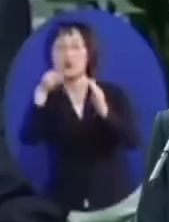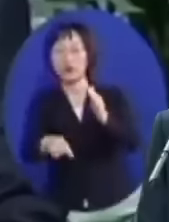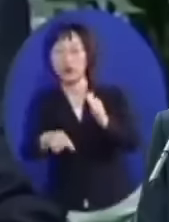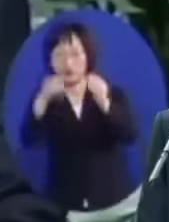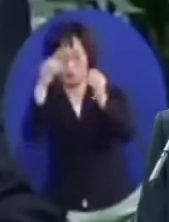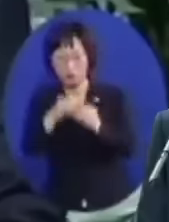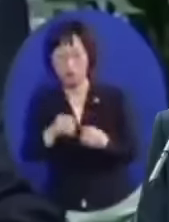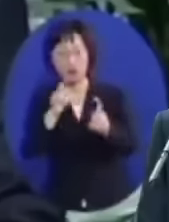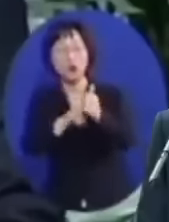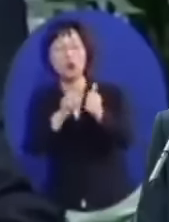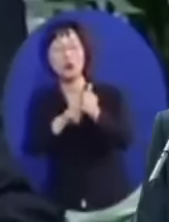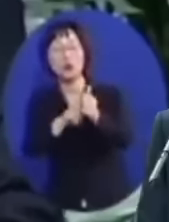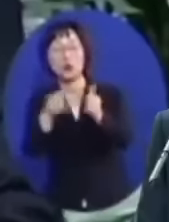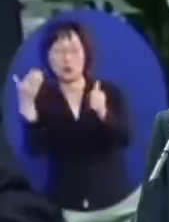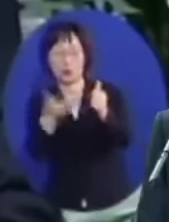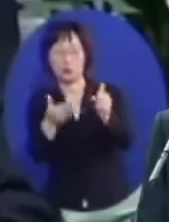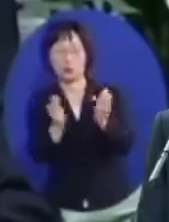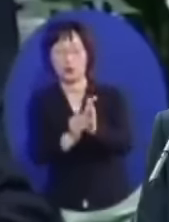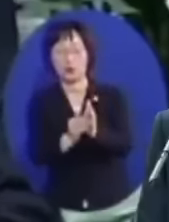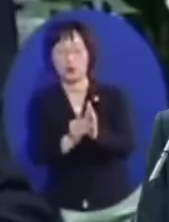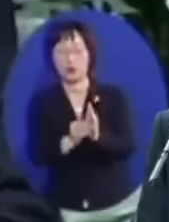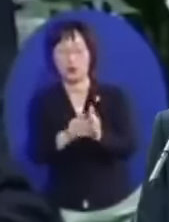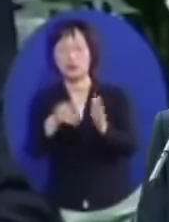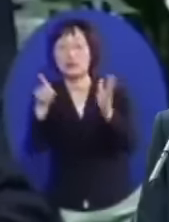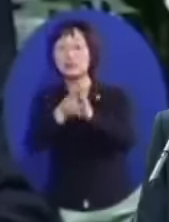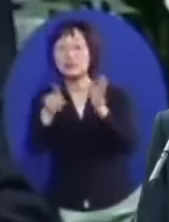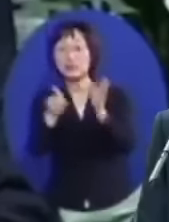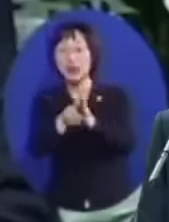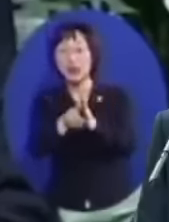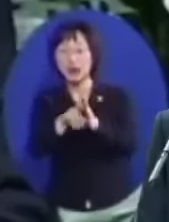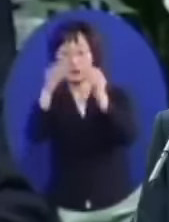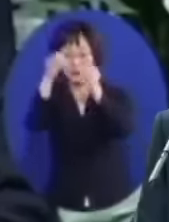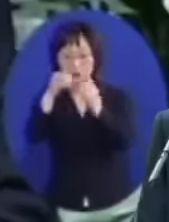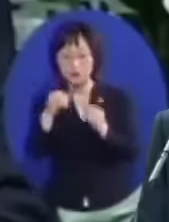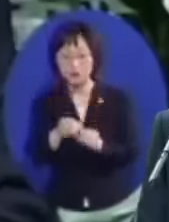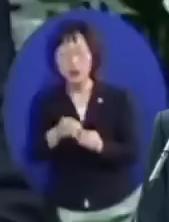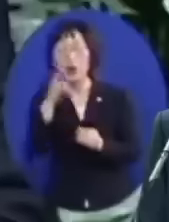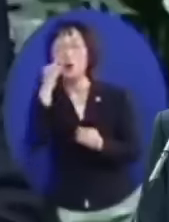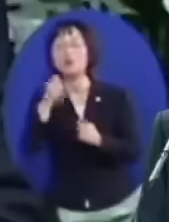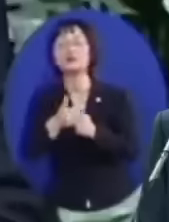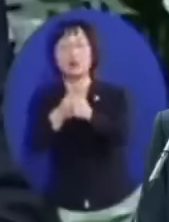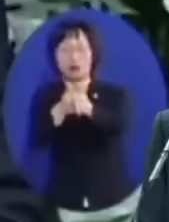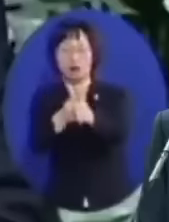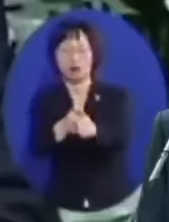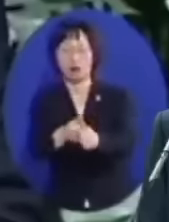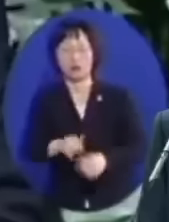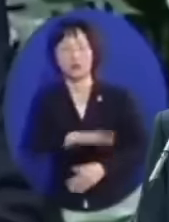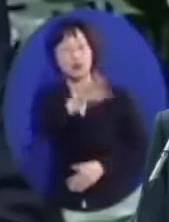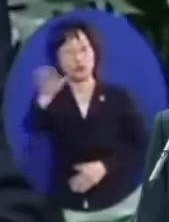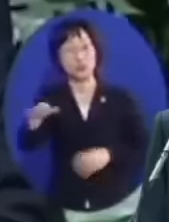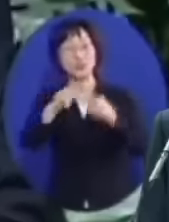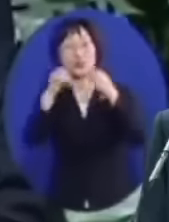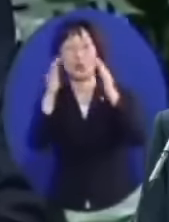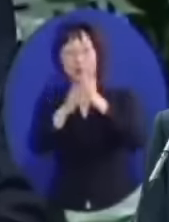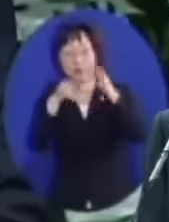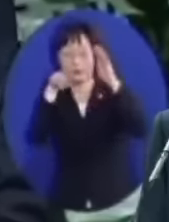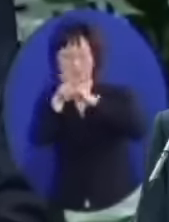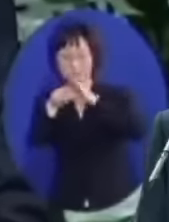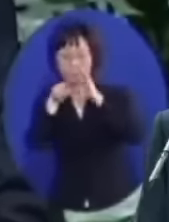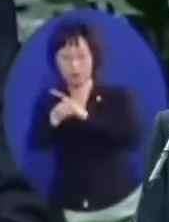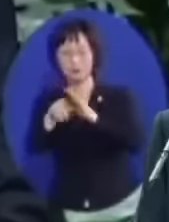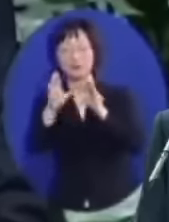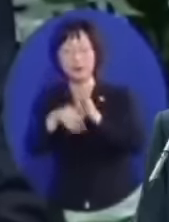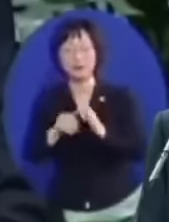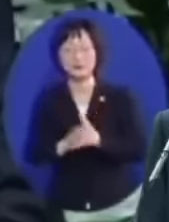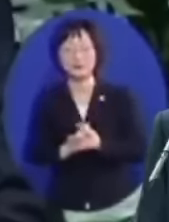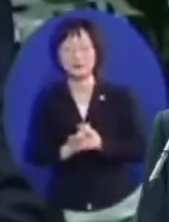있다. 신앙의 DNA에 있는 어머니를 따라오는 것을 볼 수 있는 것입니다. 제가 우리 교회 신방을 하는데 한